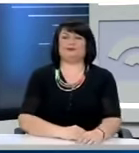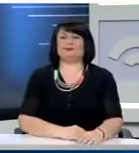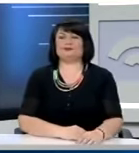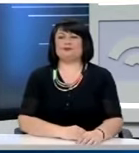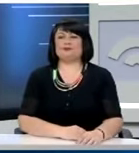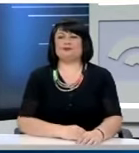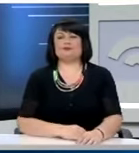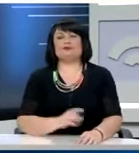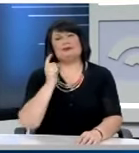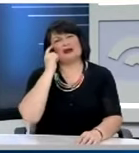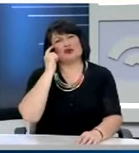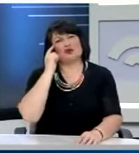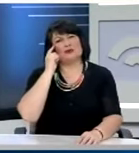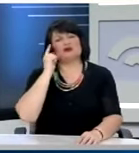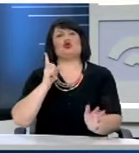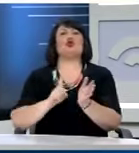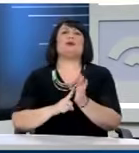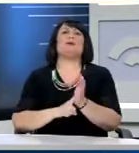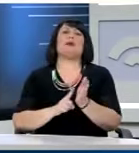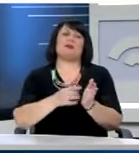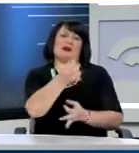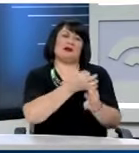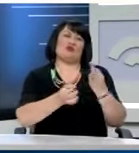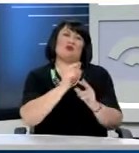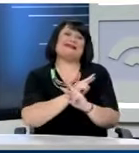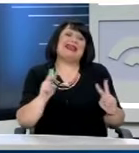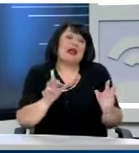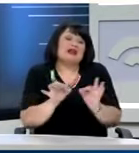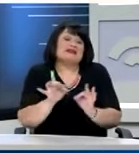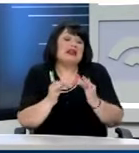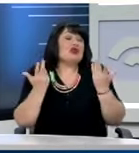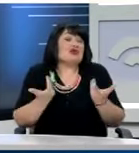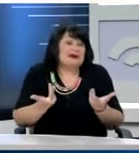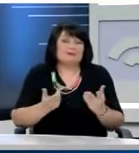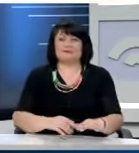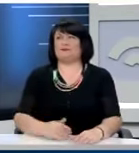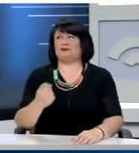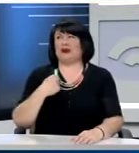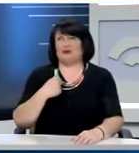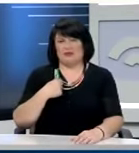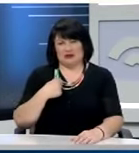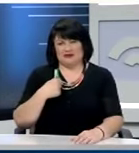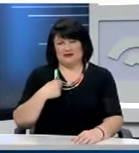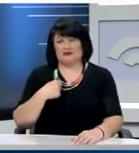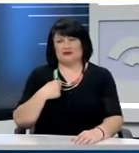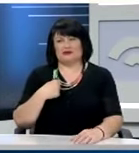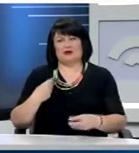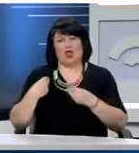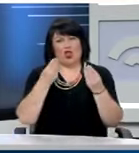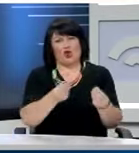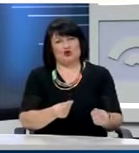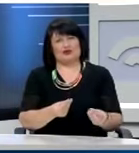Νομίζω ότι πρέπει να πείτε καθαρά ποιο είναι το σχέδιό σας. Εμείς παραδώσαμε